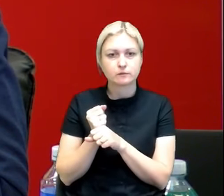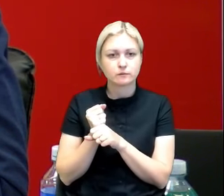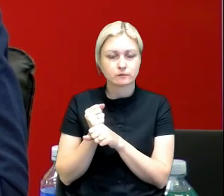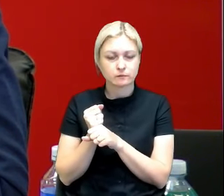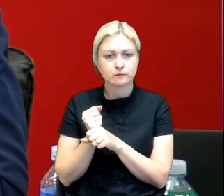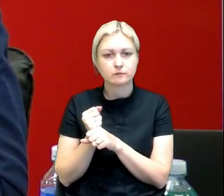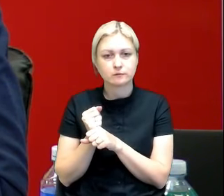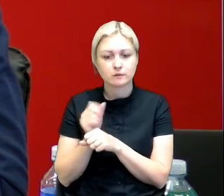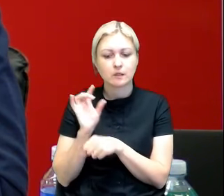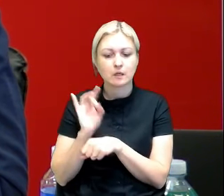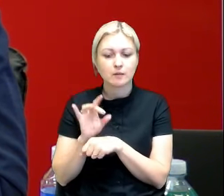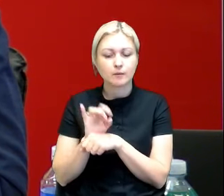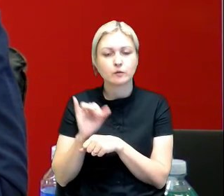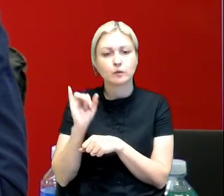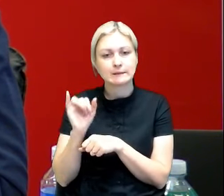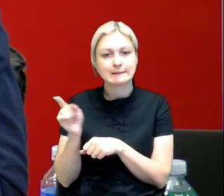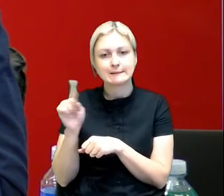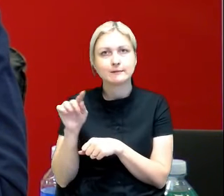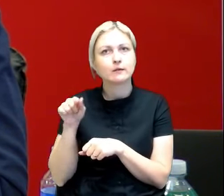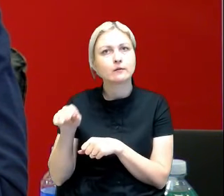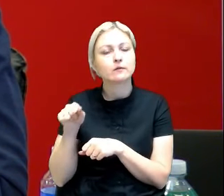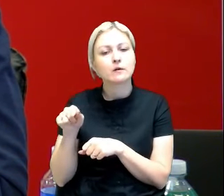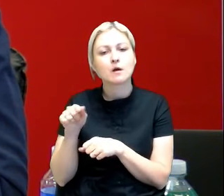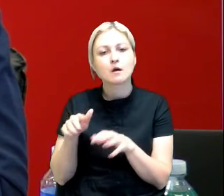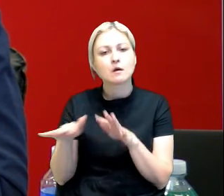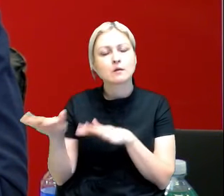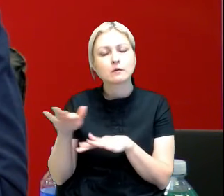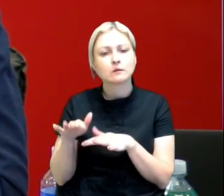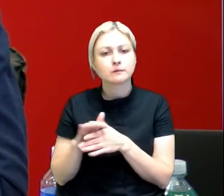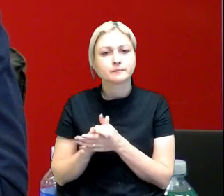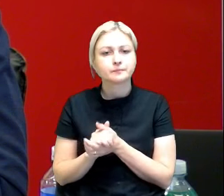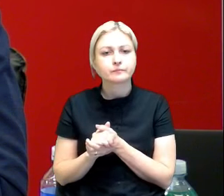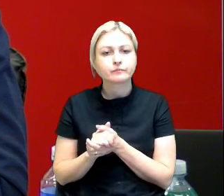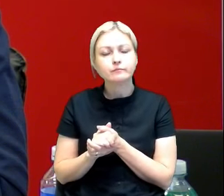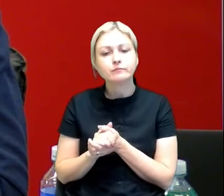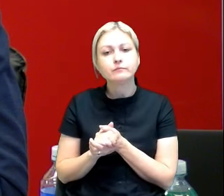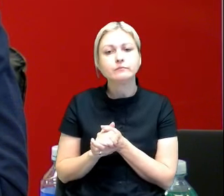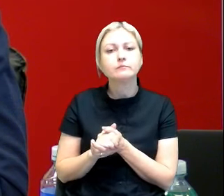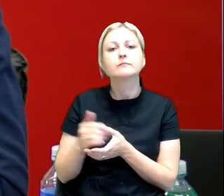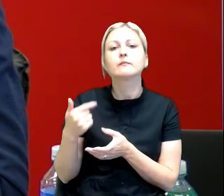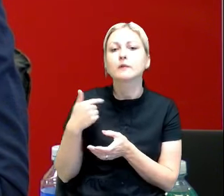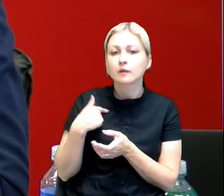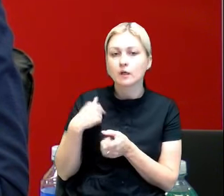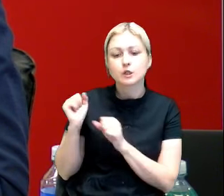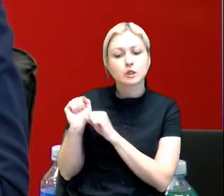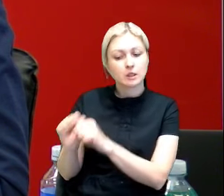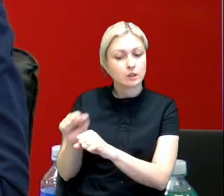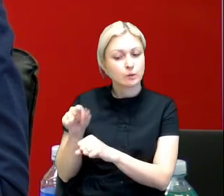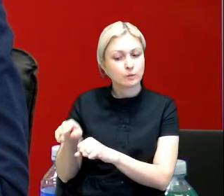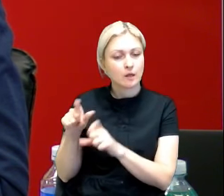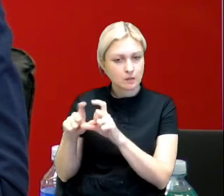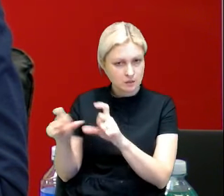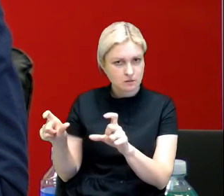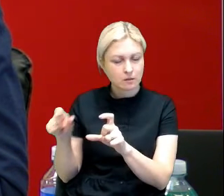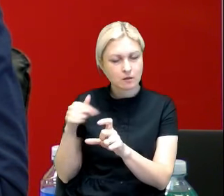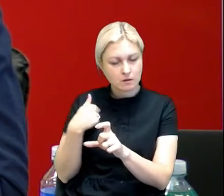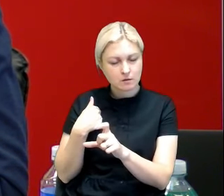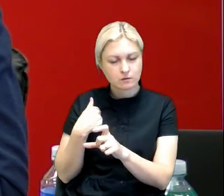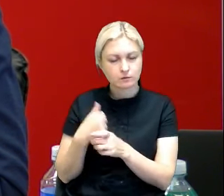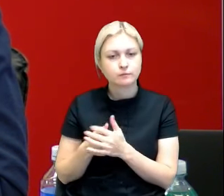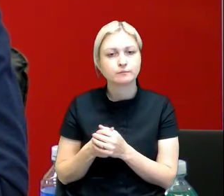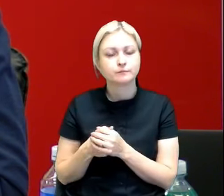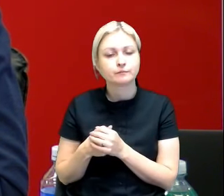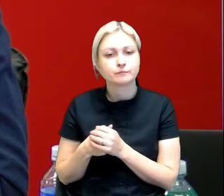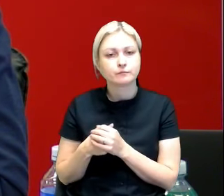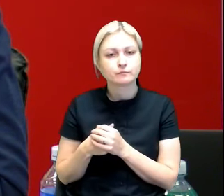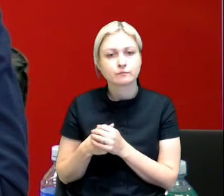klaipėdos id atžvilgiu aš buvau vienas iš tų kuris gynė šią įstaigą ir ir